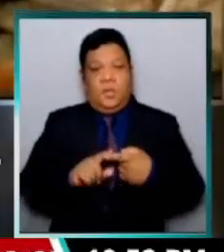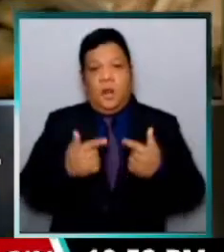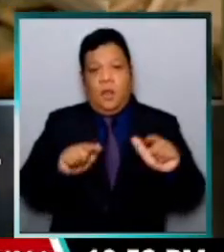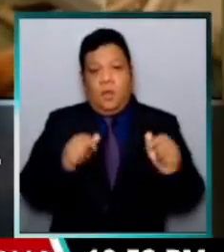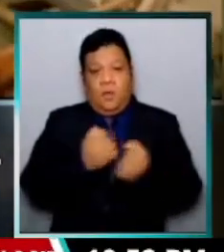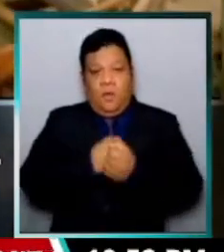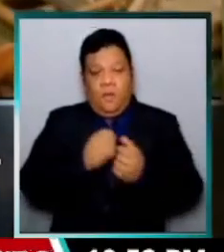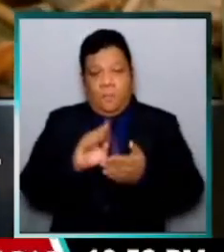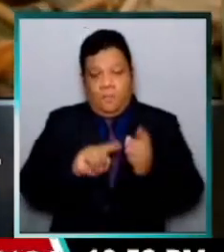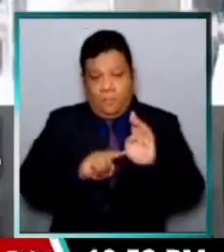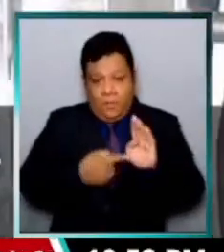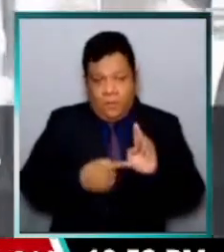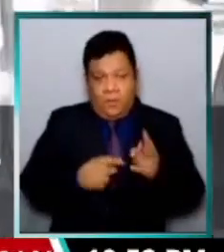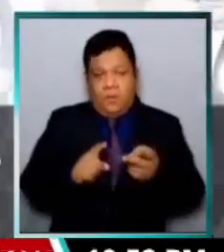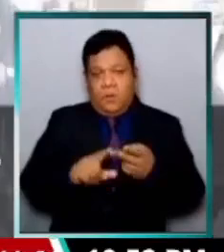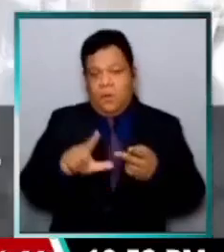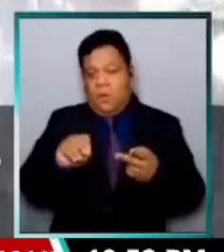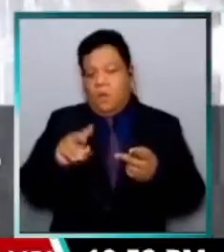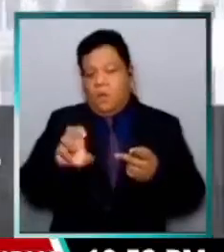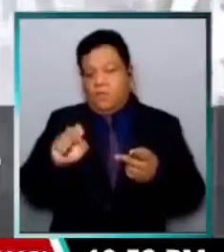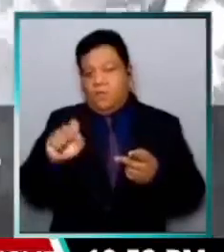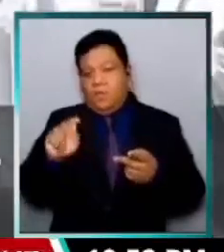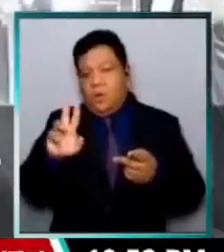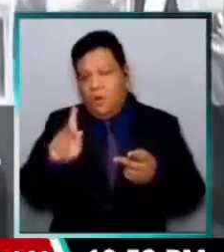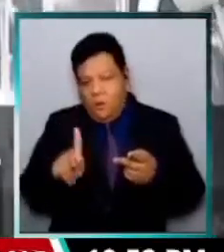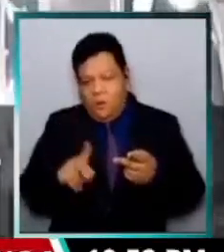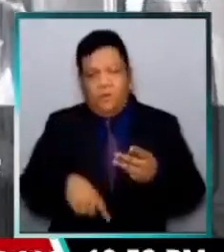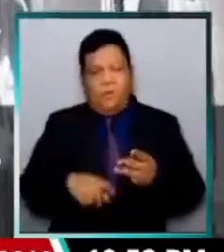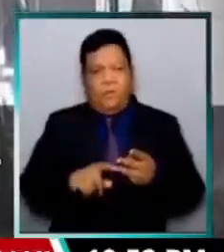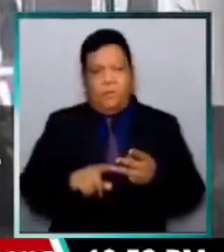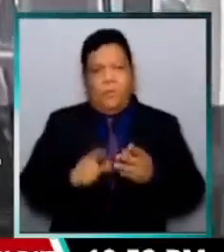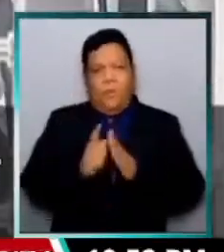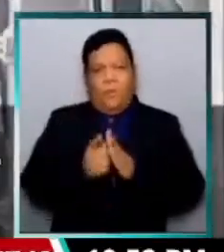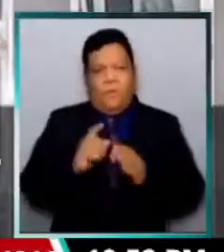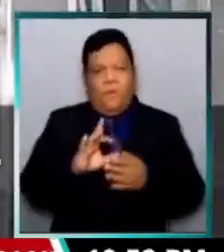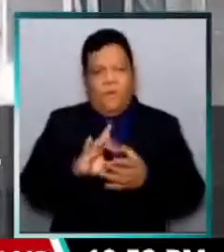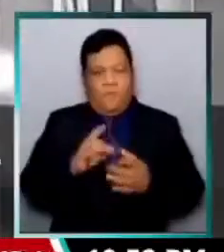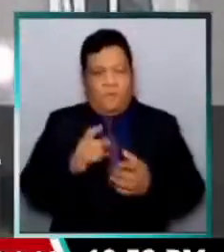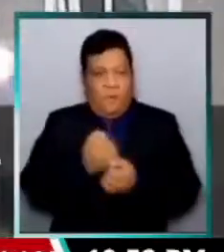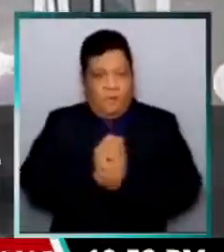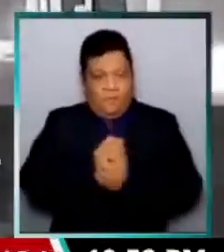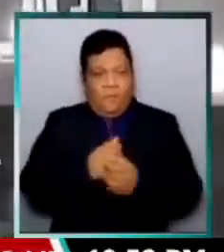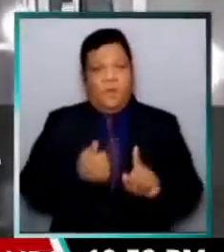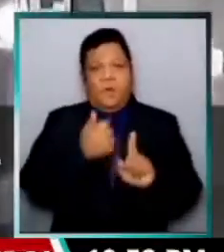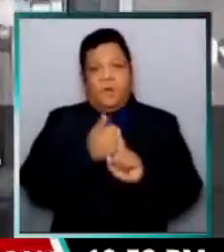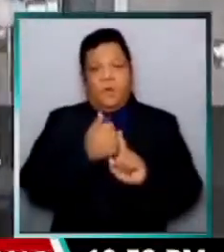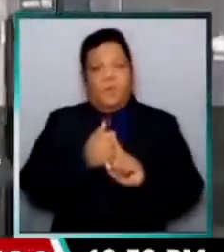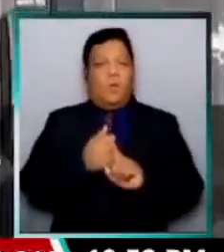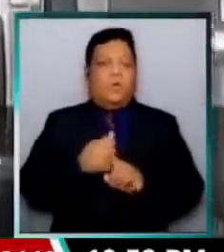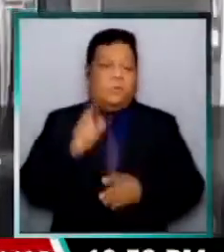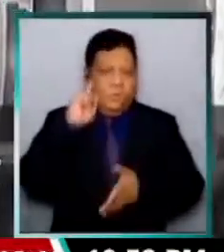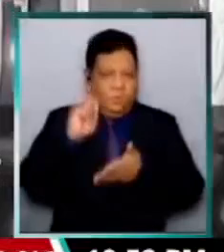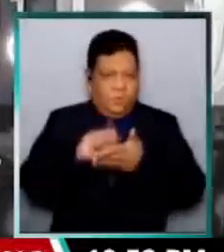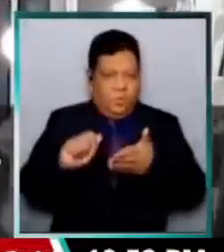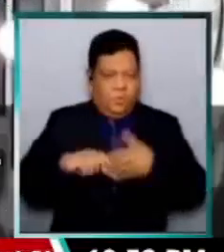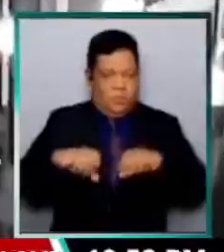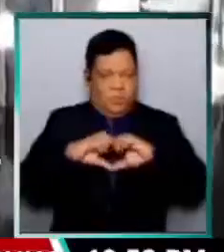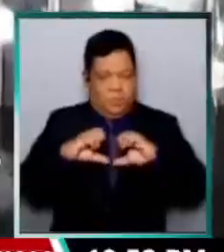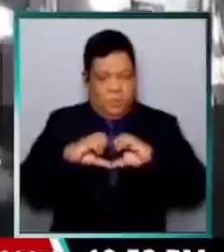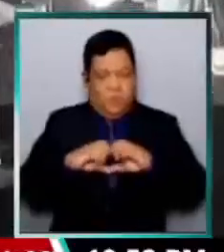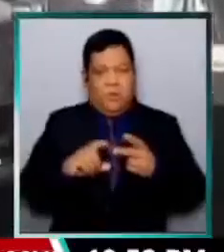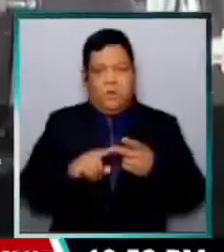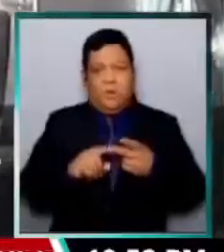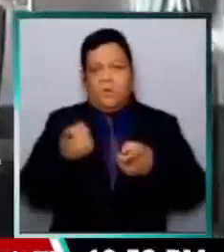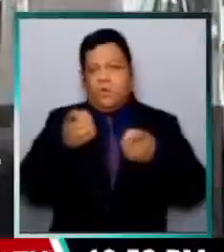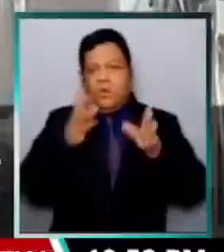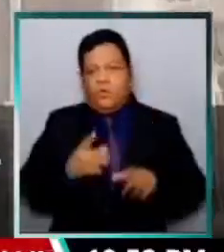at Moments of Love. Siya rin ang corporate secretary ng GMA Network, director ng GMA Ventures Inc., Philippine Entertainment